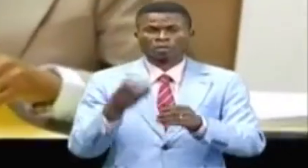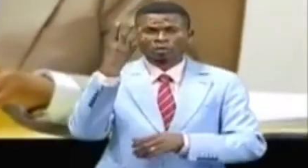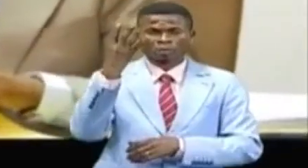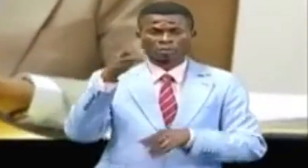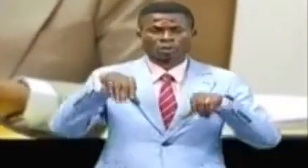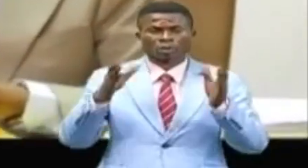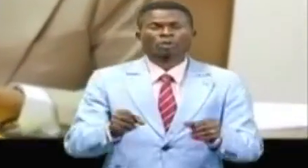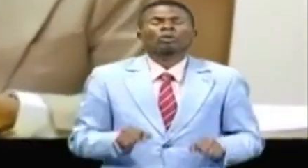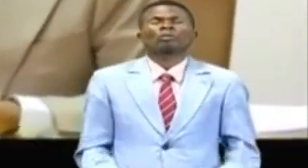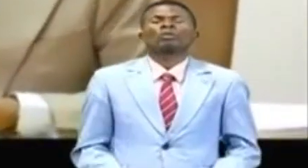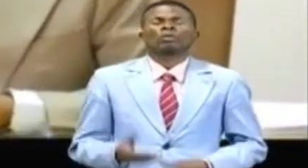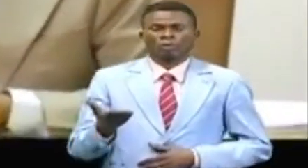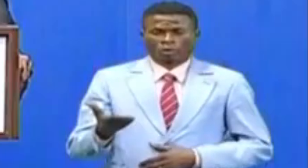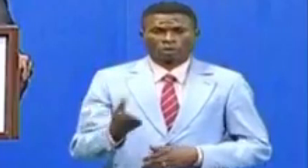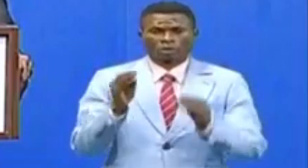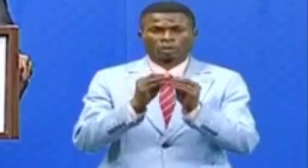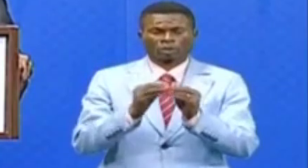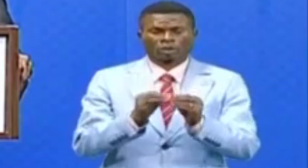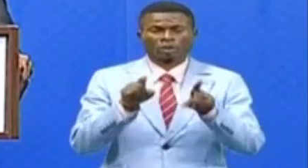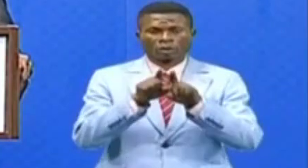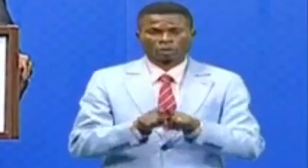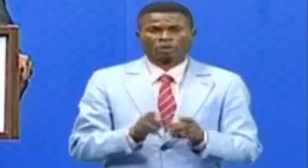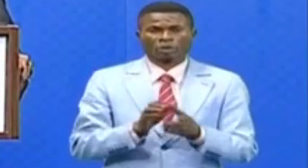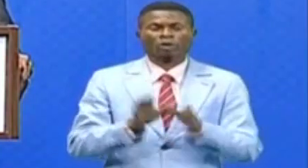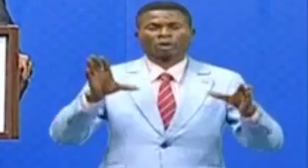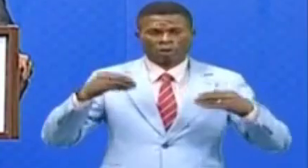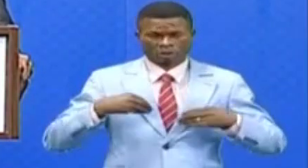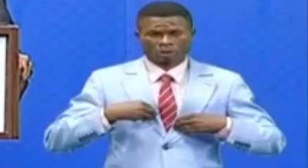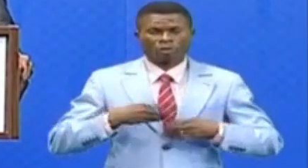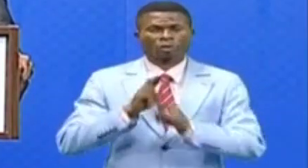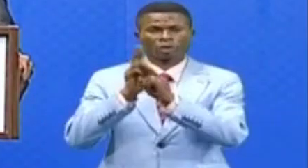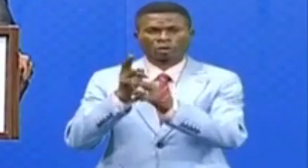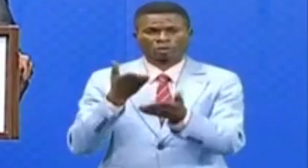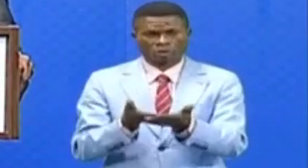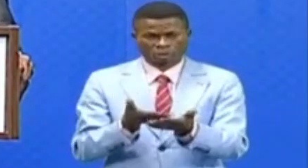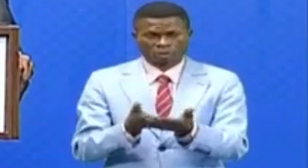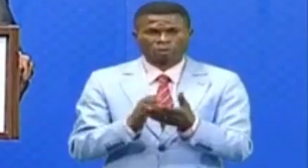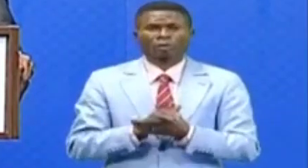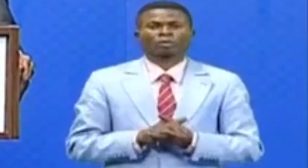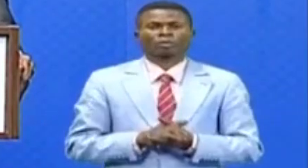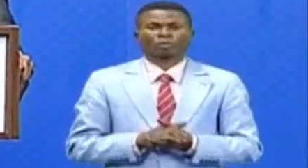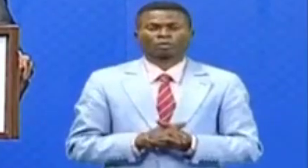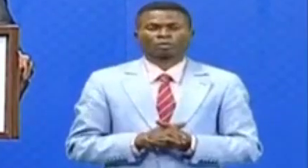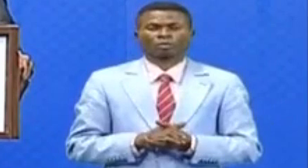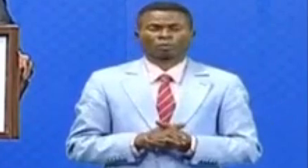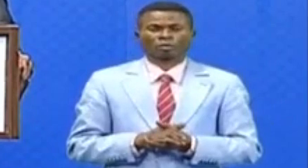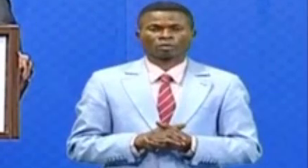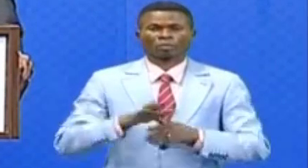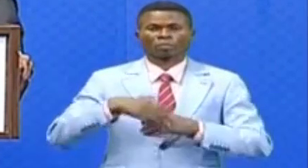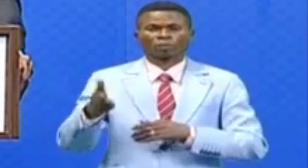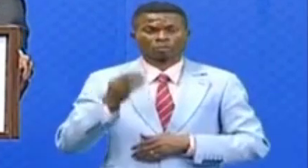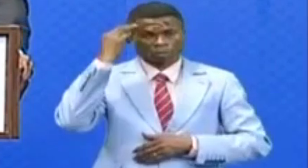compatriotes. Le Conseil a aussi pris acte de son rapport. complétant le ministre